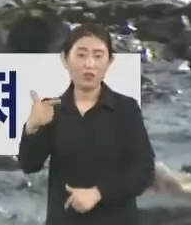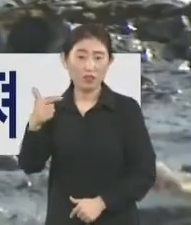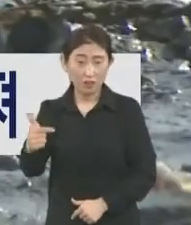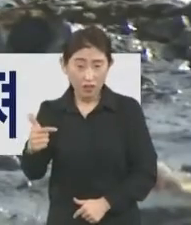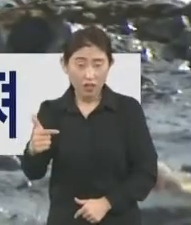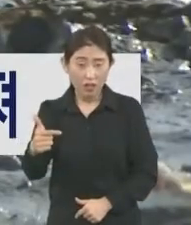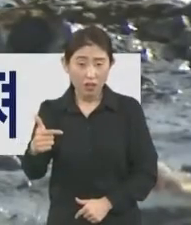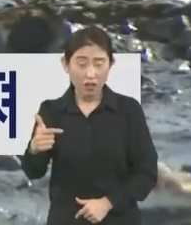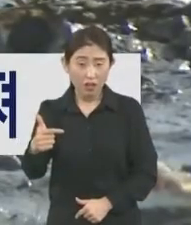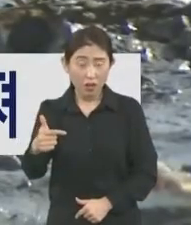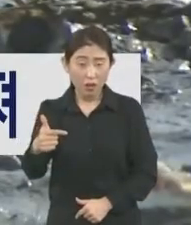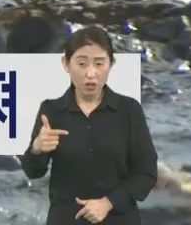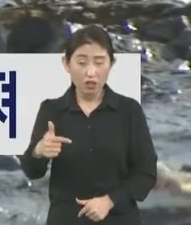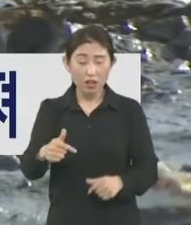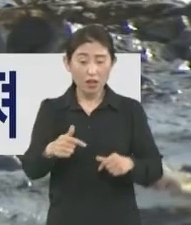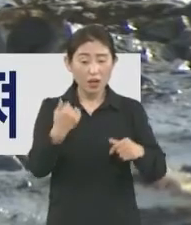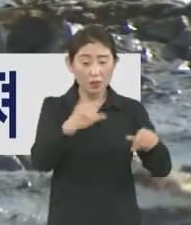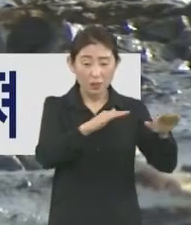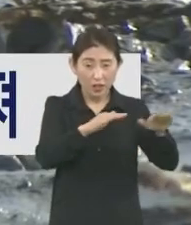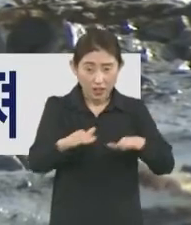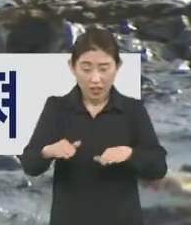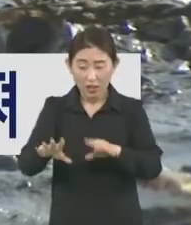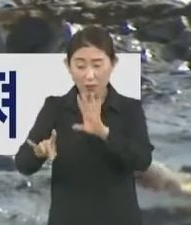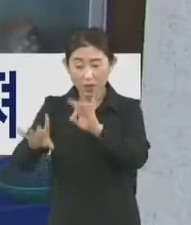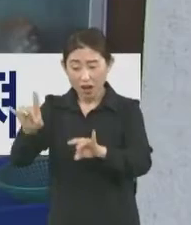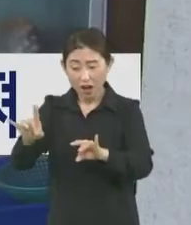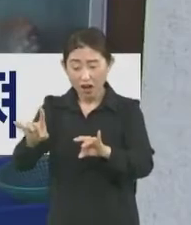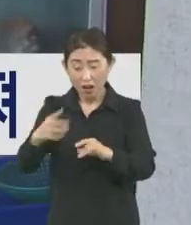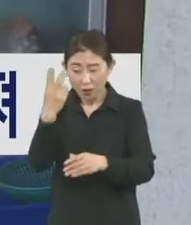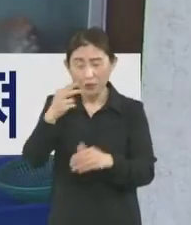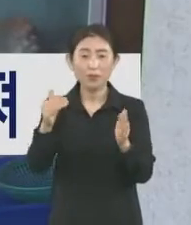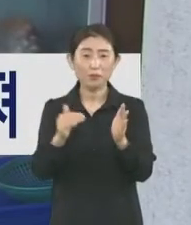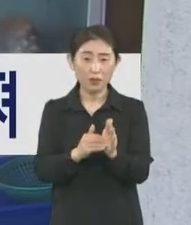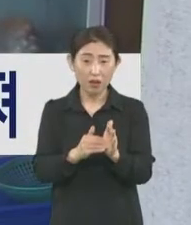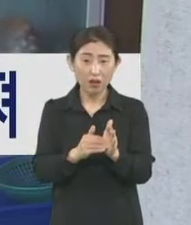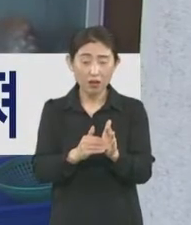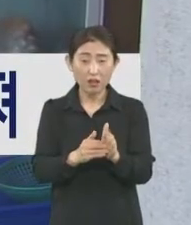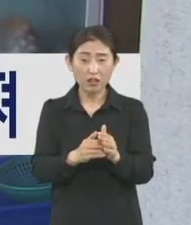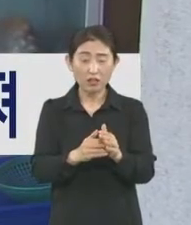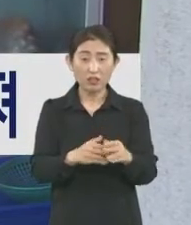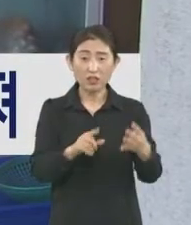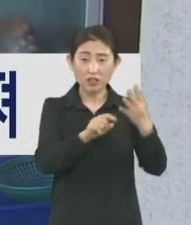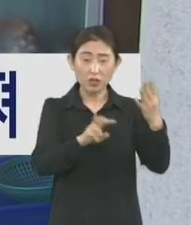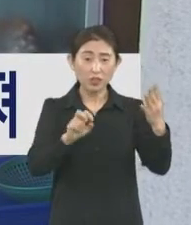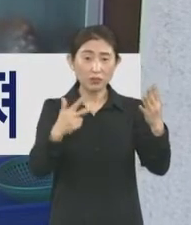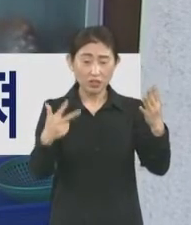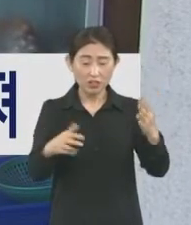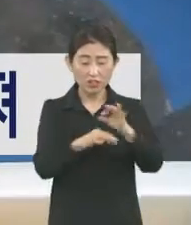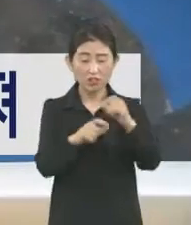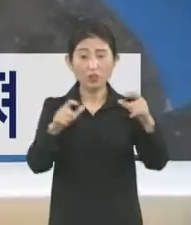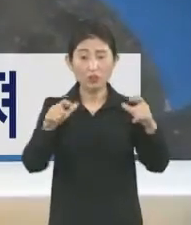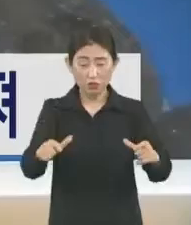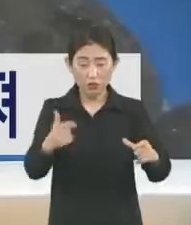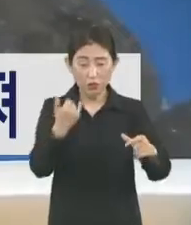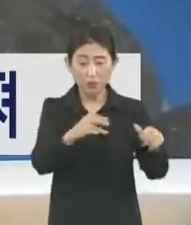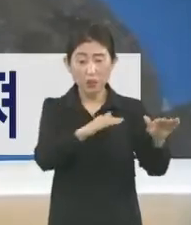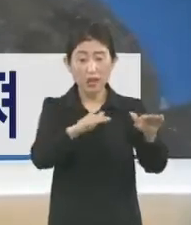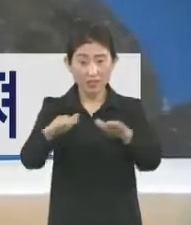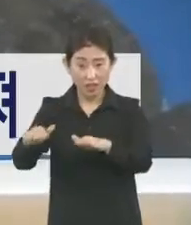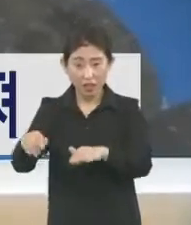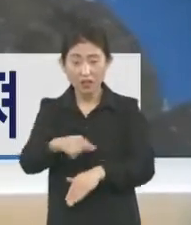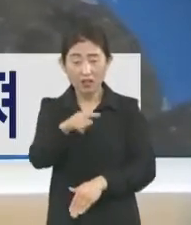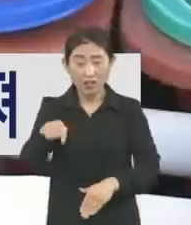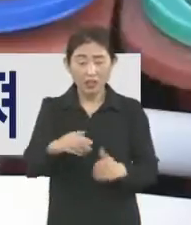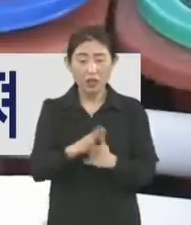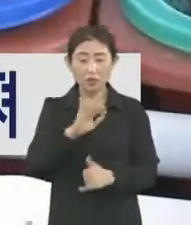시군 12개 지 전에 해소와 갯벌을 대상으로 모니터링한 결과 질 한다 27일 서천군 장항읍 창선 이해수